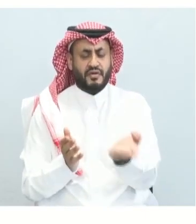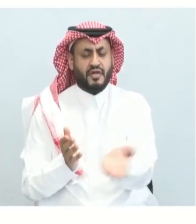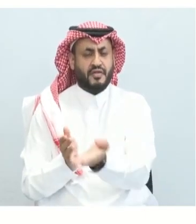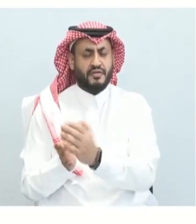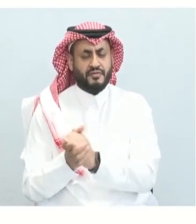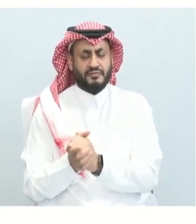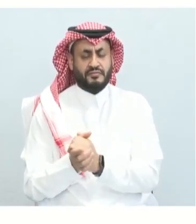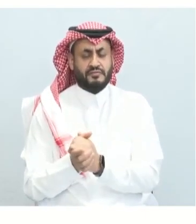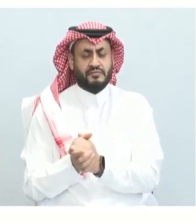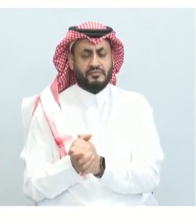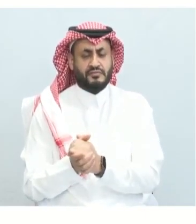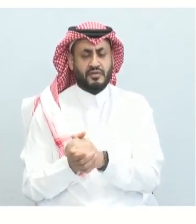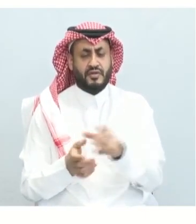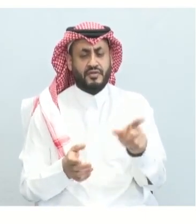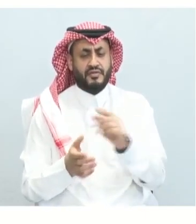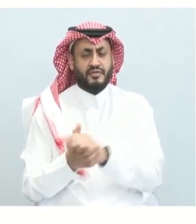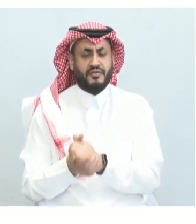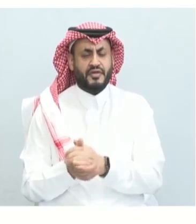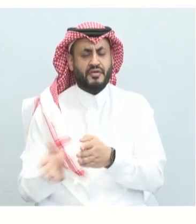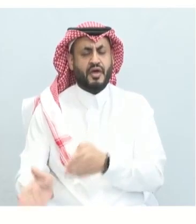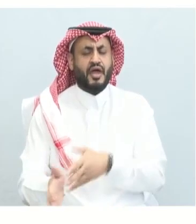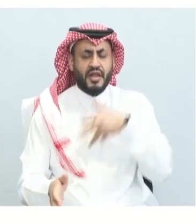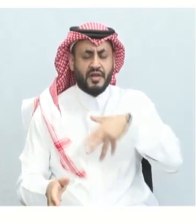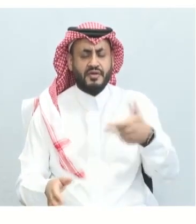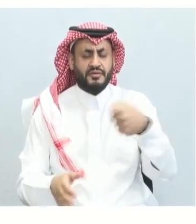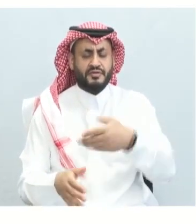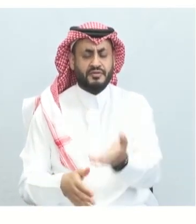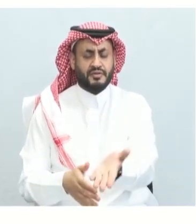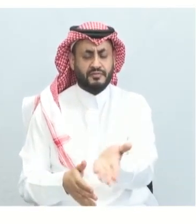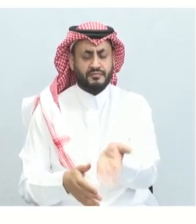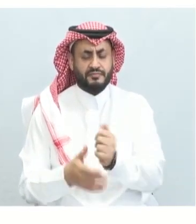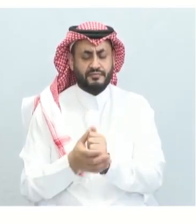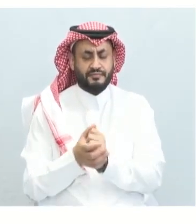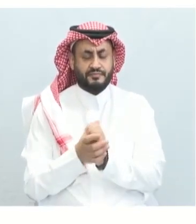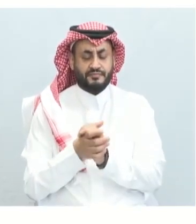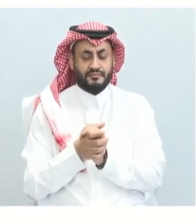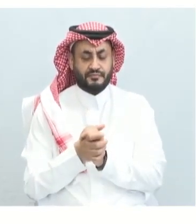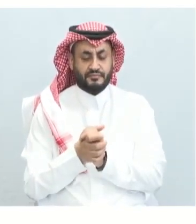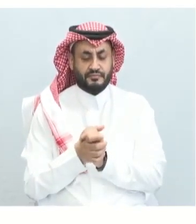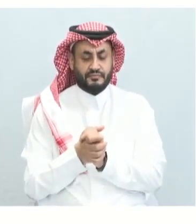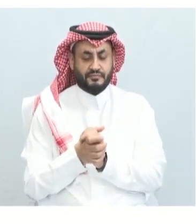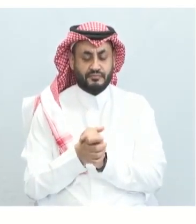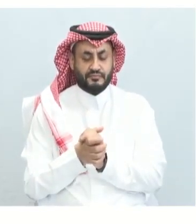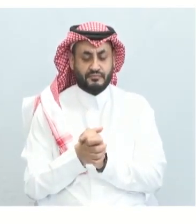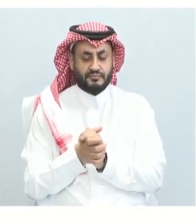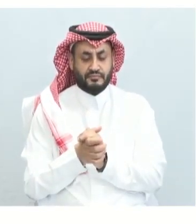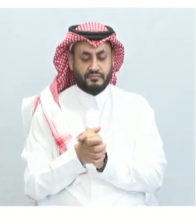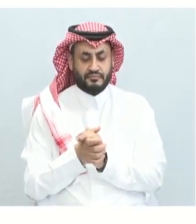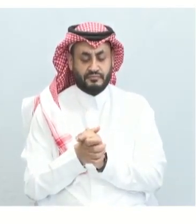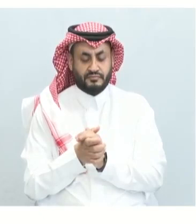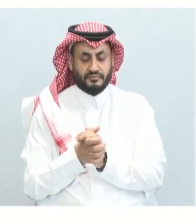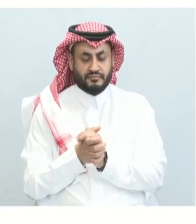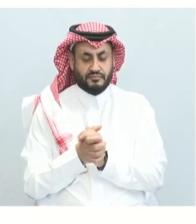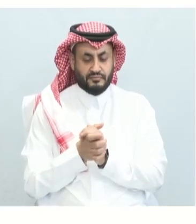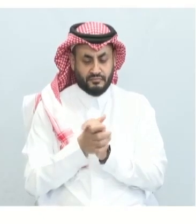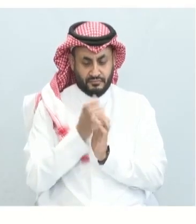الحديث الوارد وهو اللهم اهدني في من هديت وعافني في من عافيت وتولني في من توليت